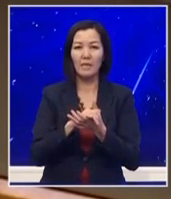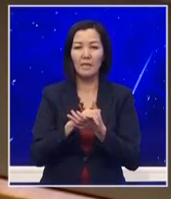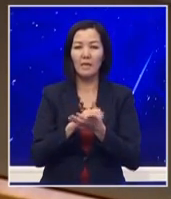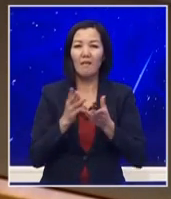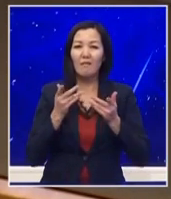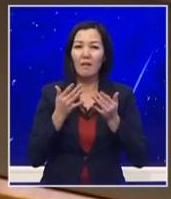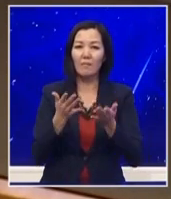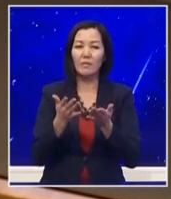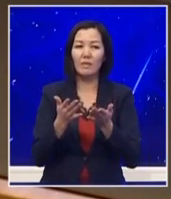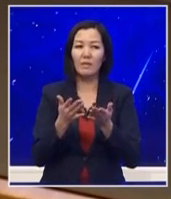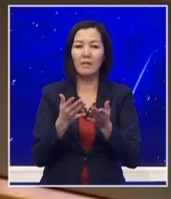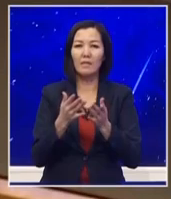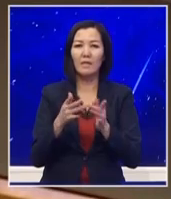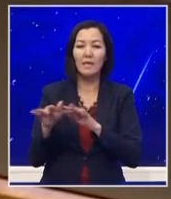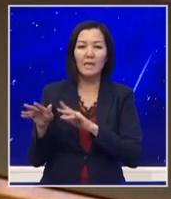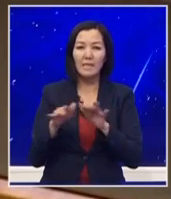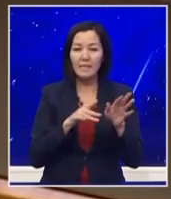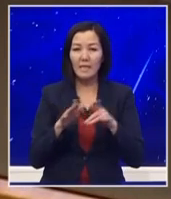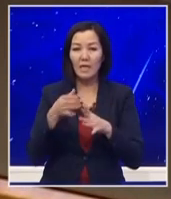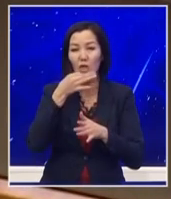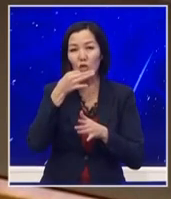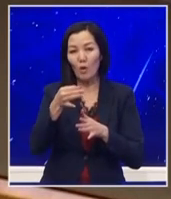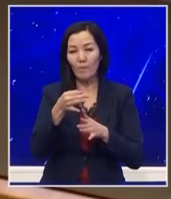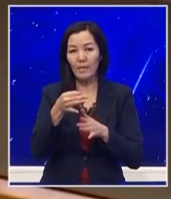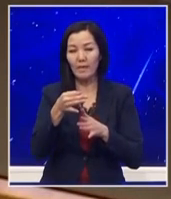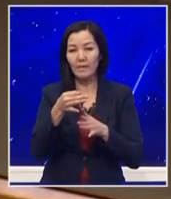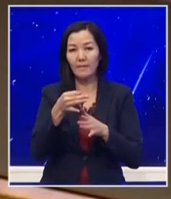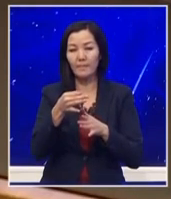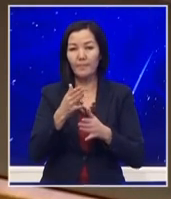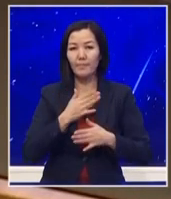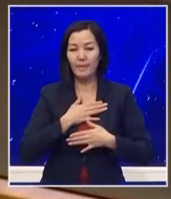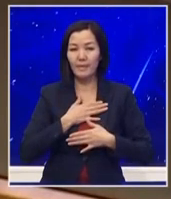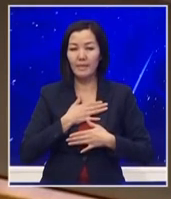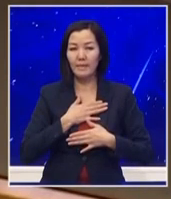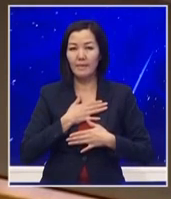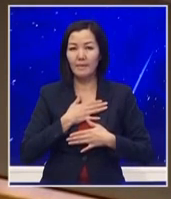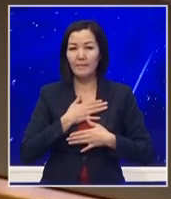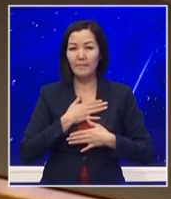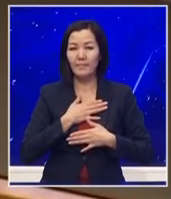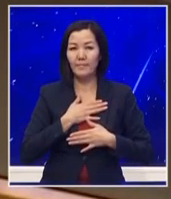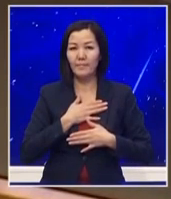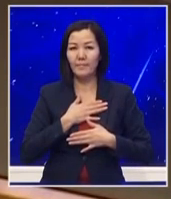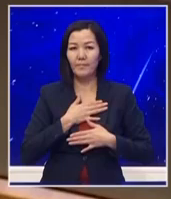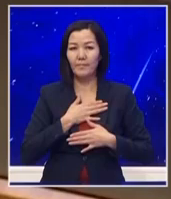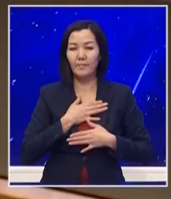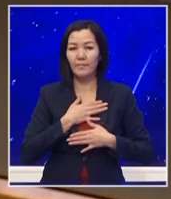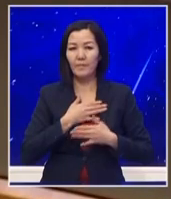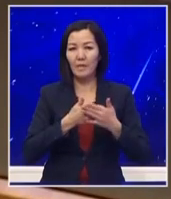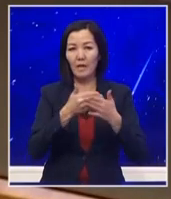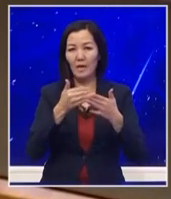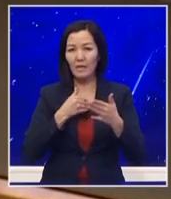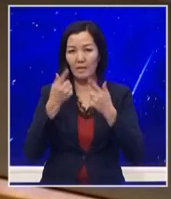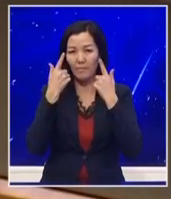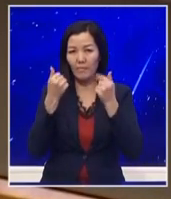талапшылдығын, іскерлігін, жауаптылығын біз 6-шы шақырылым кезінде өз